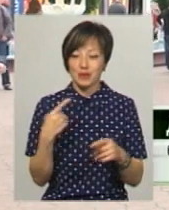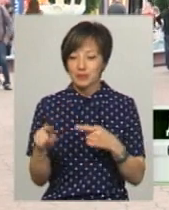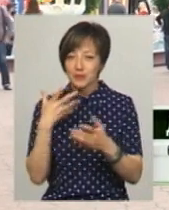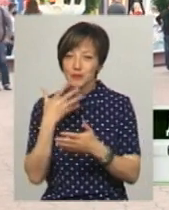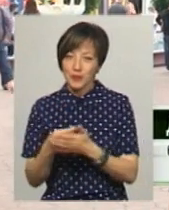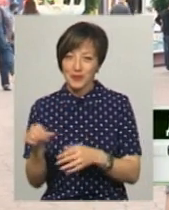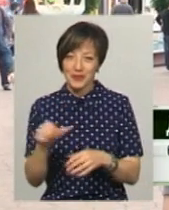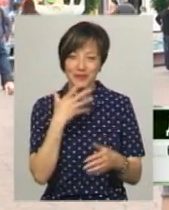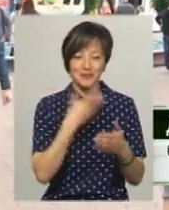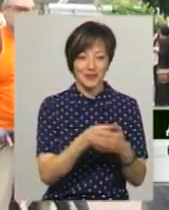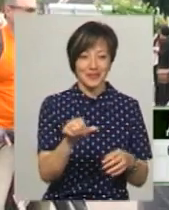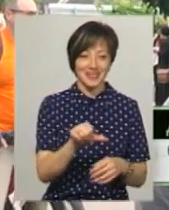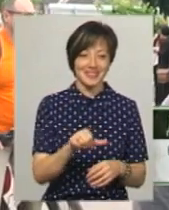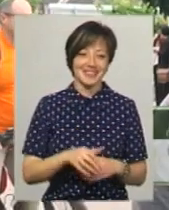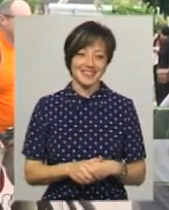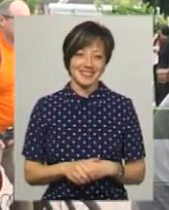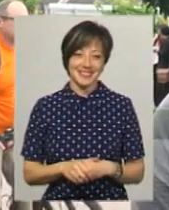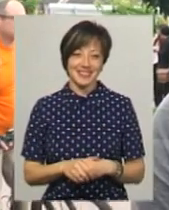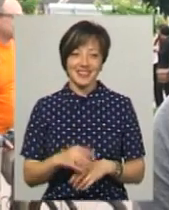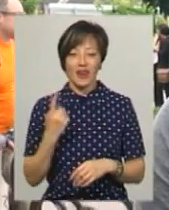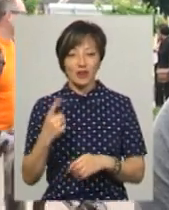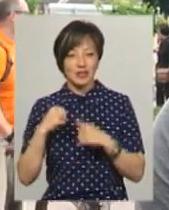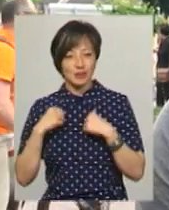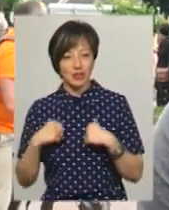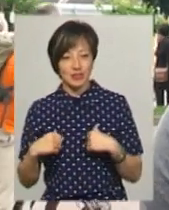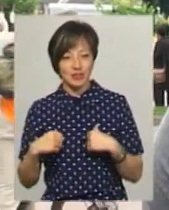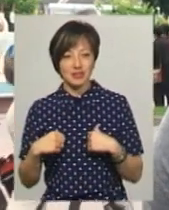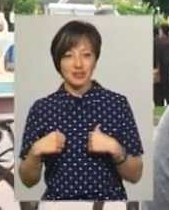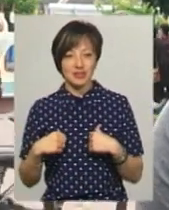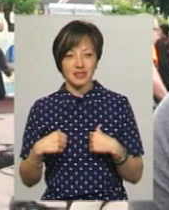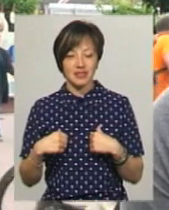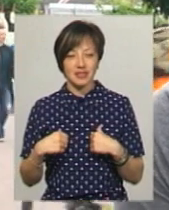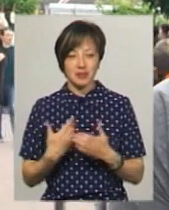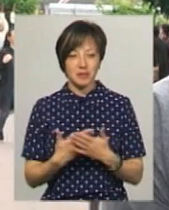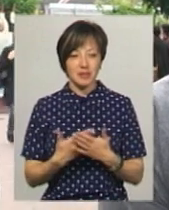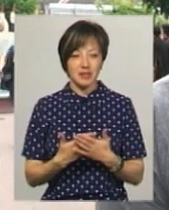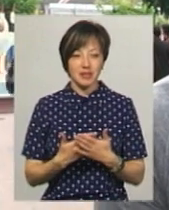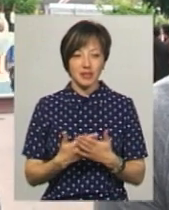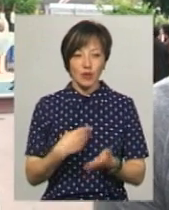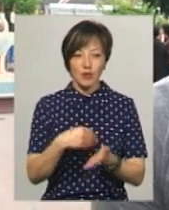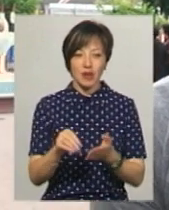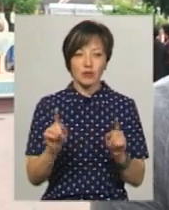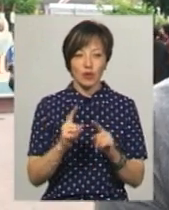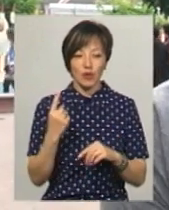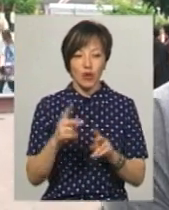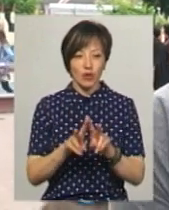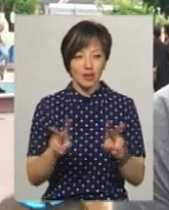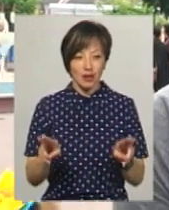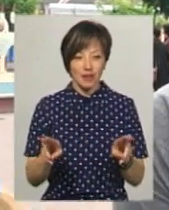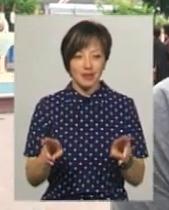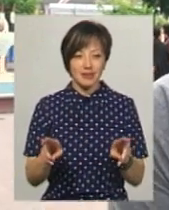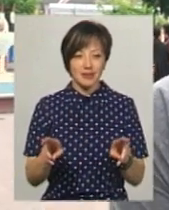по-своєму вредна, друга по-своєму вредна. До прикладу, одна спокійніша, от так само, як купляємо щось одинакове,